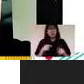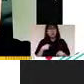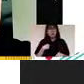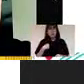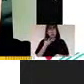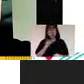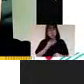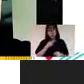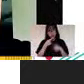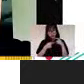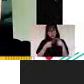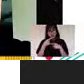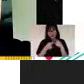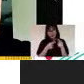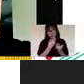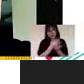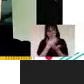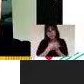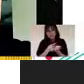sebuah insight lah gitu.